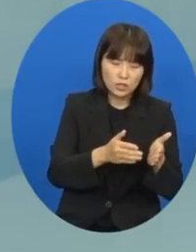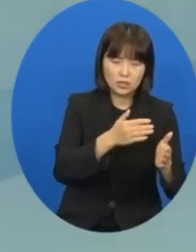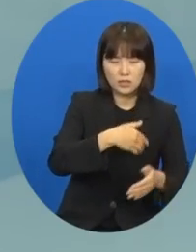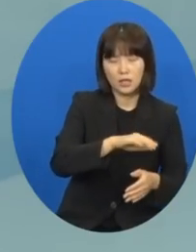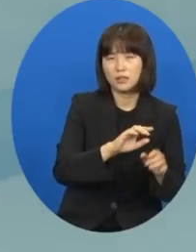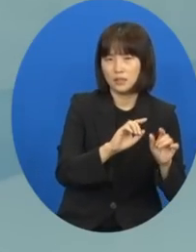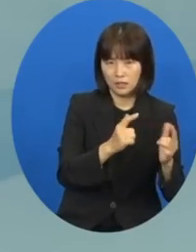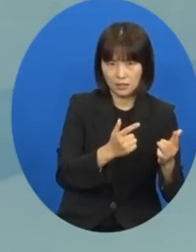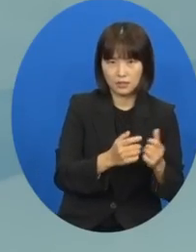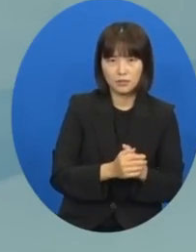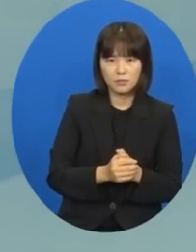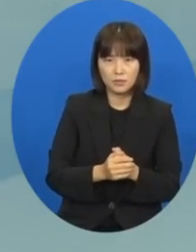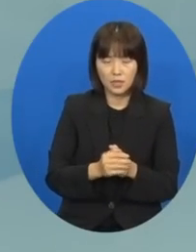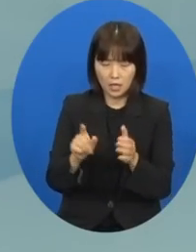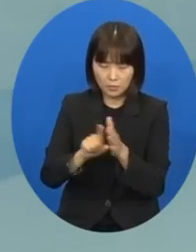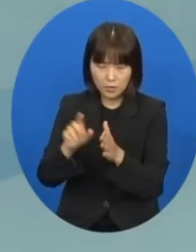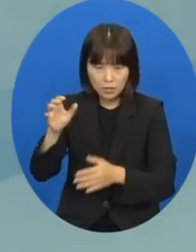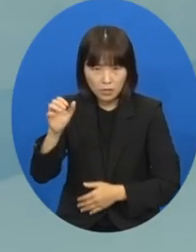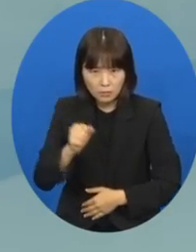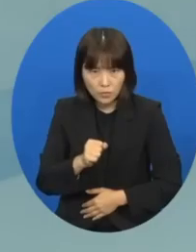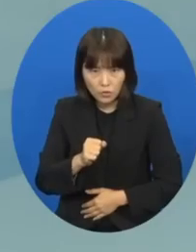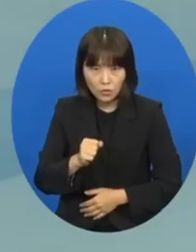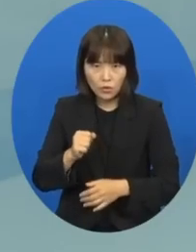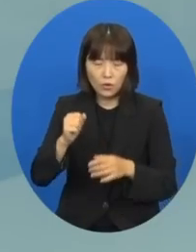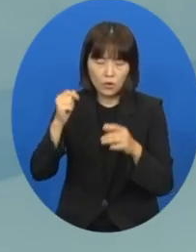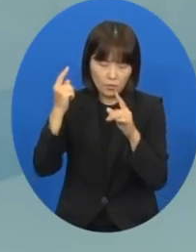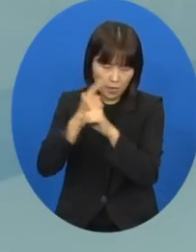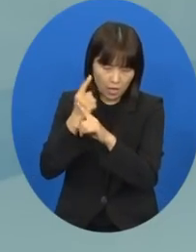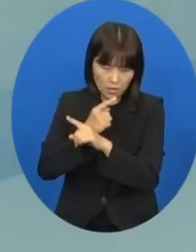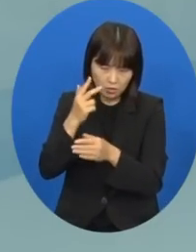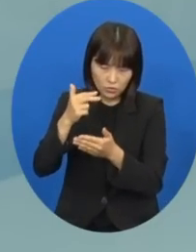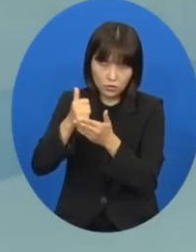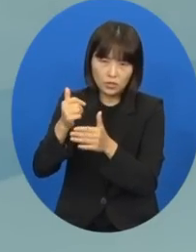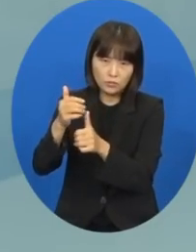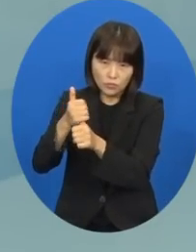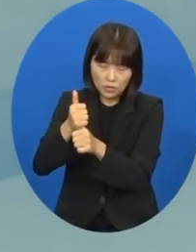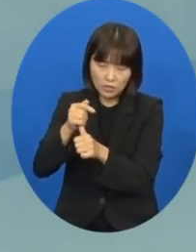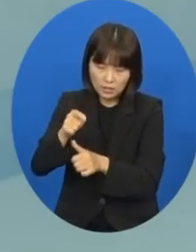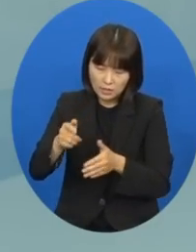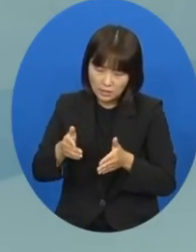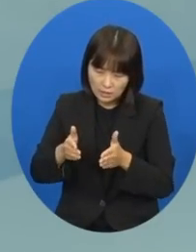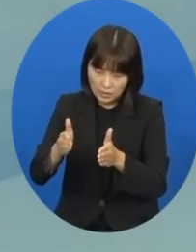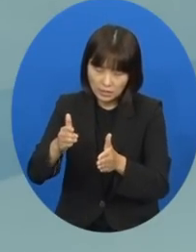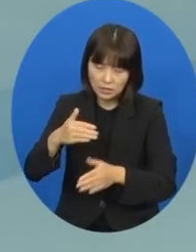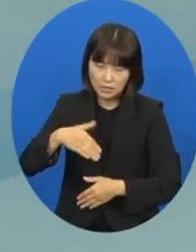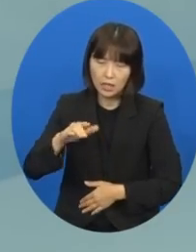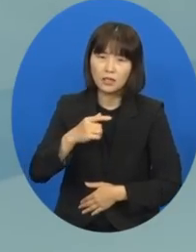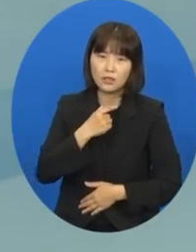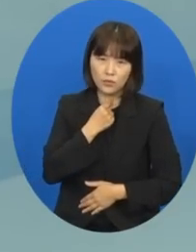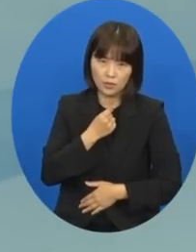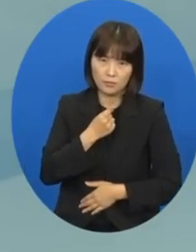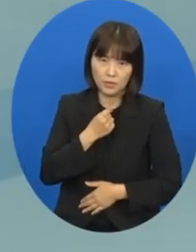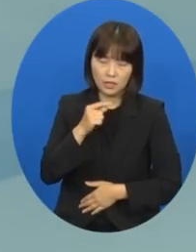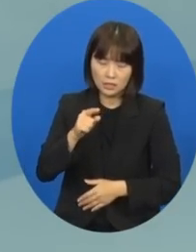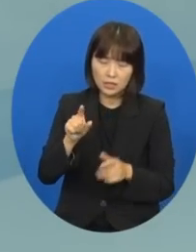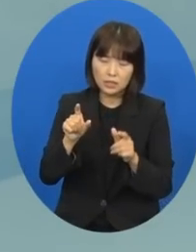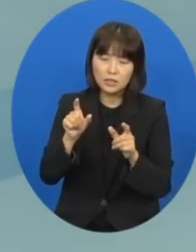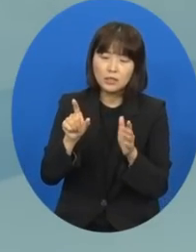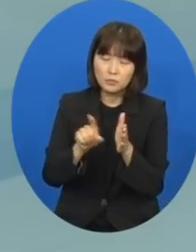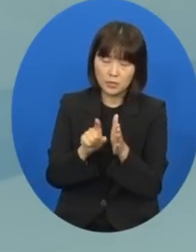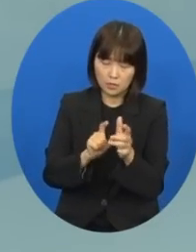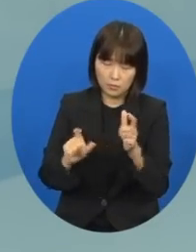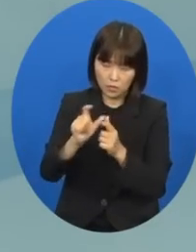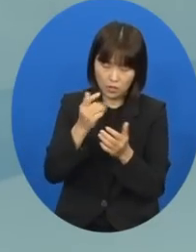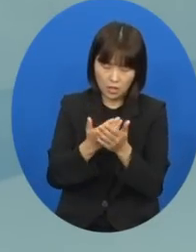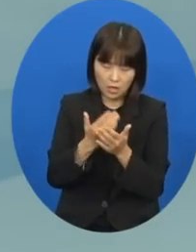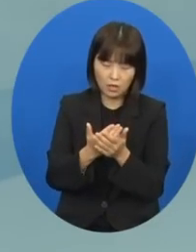않겠습니다. 정말 믿음으로 날마다 날마다 주님을 붙잡아야 되는 그 길을 가도록 하겠습니다. 우리에게 그런 믿음을 다해달라고 우리 주여 한번